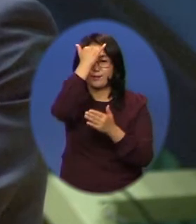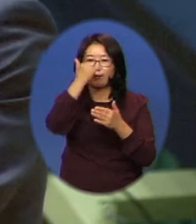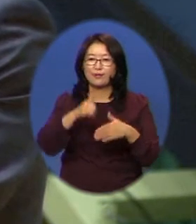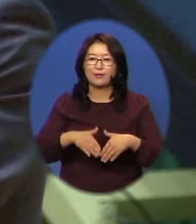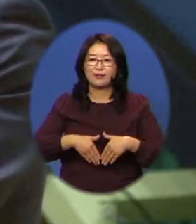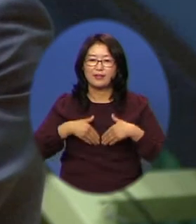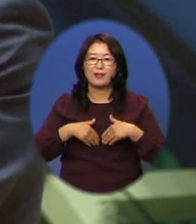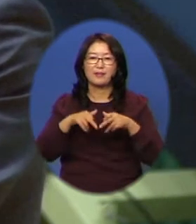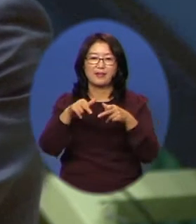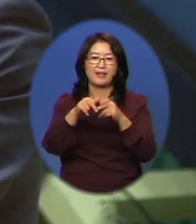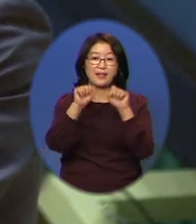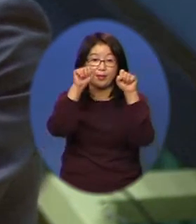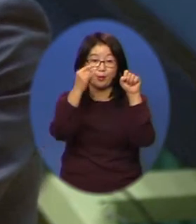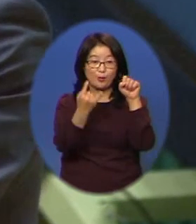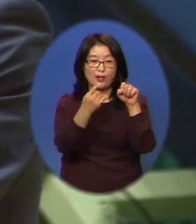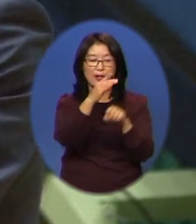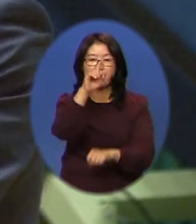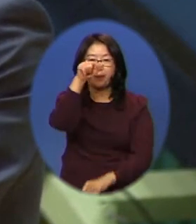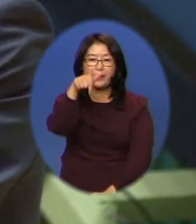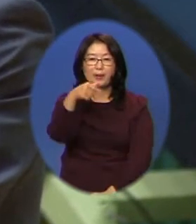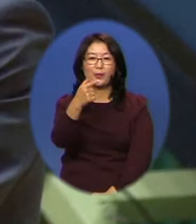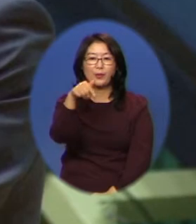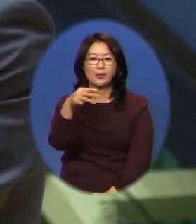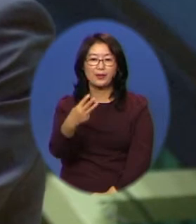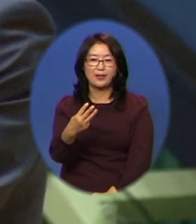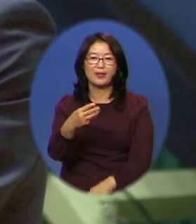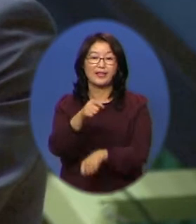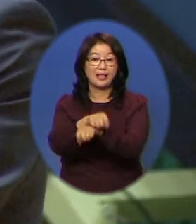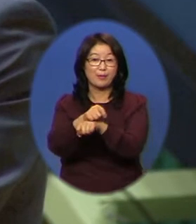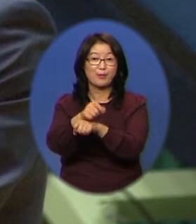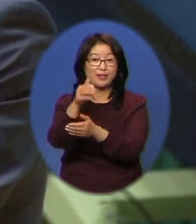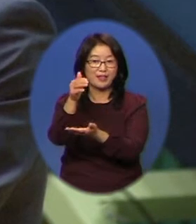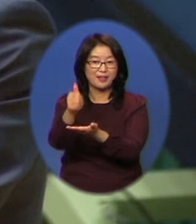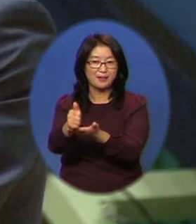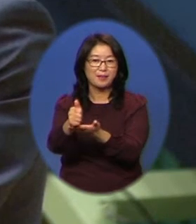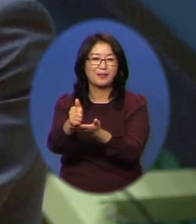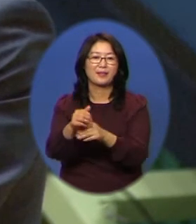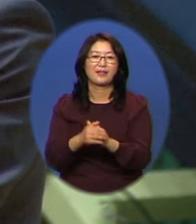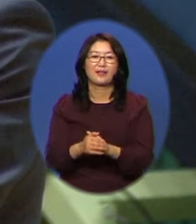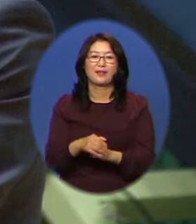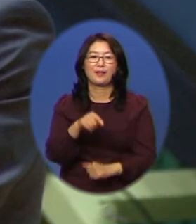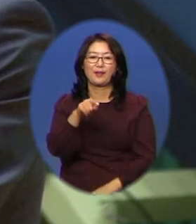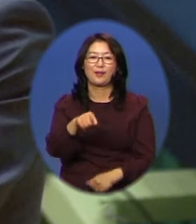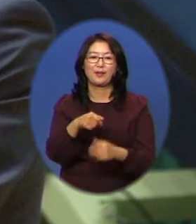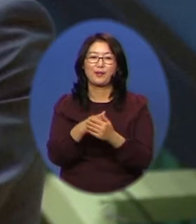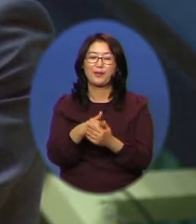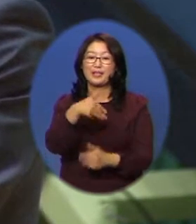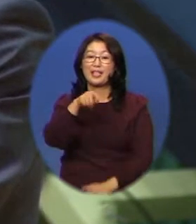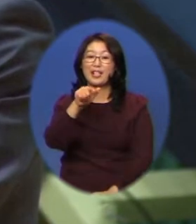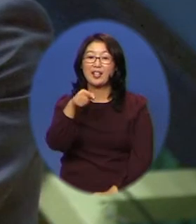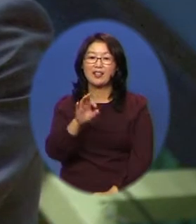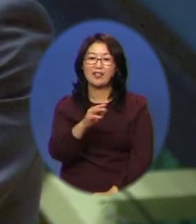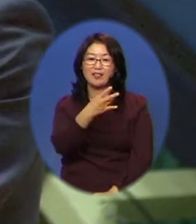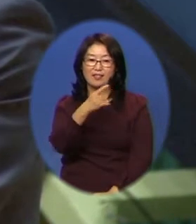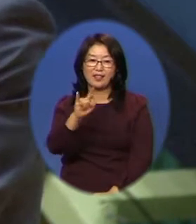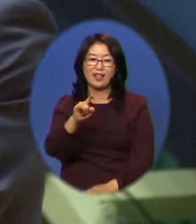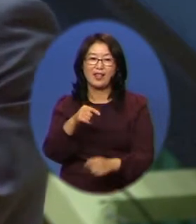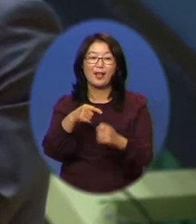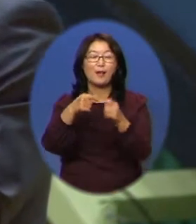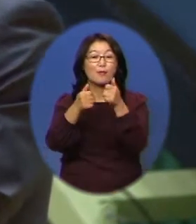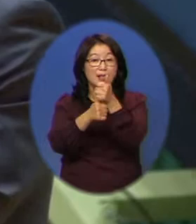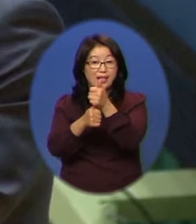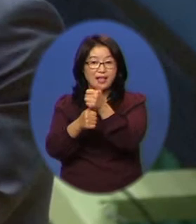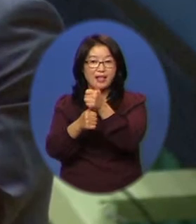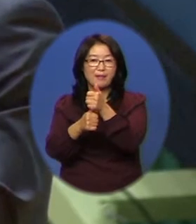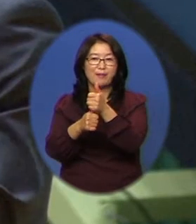충남장애인체육회의 박노철 사무처장님과 또 홍성군체육회 차경래 수석부회장님을 비롯한 임원님들